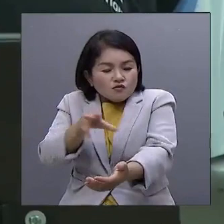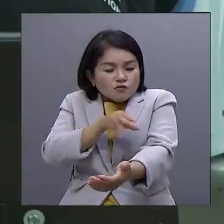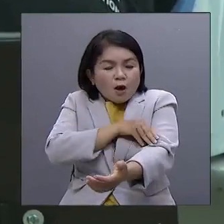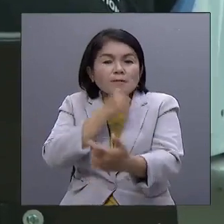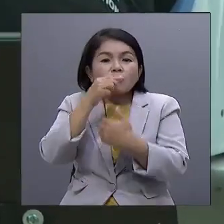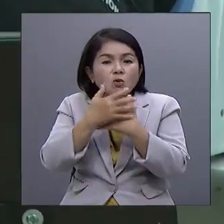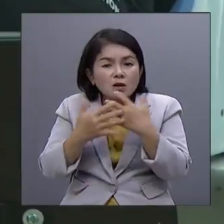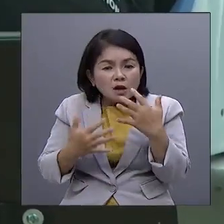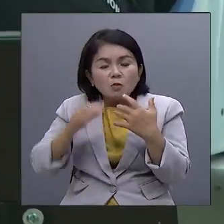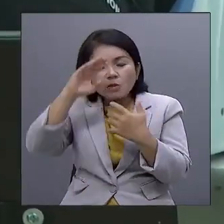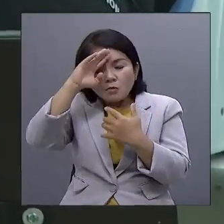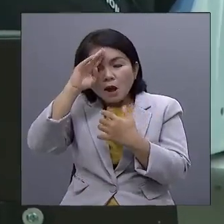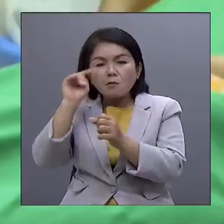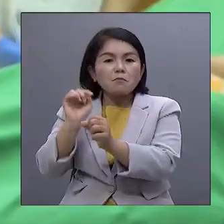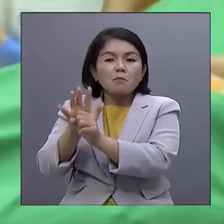าณมากค่ะ